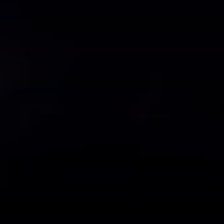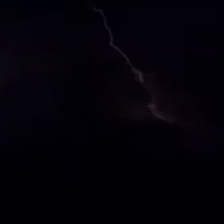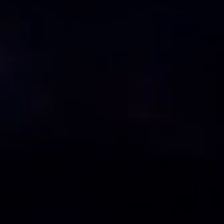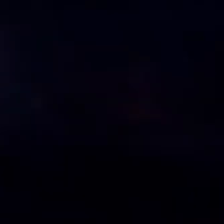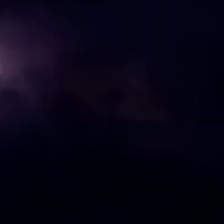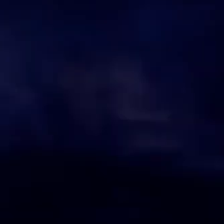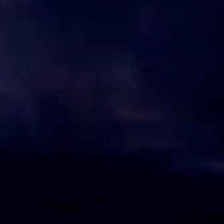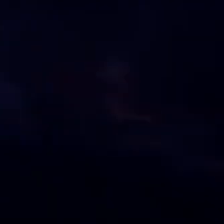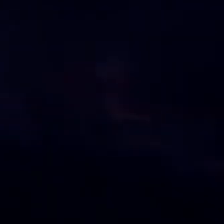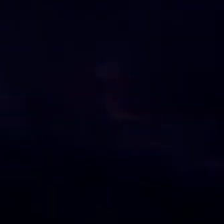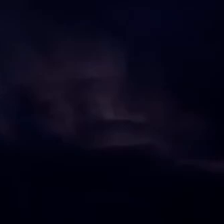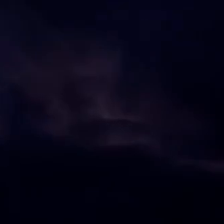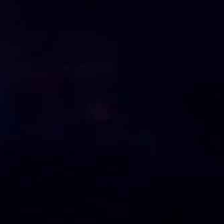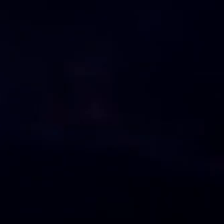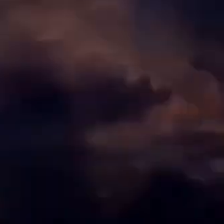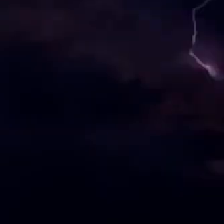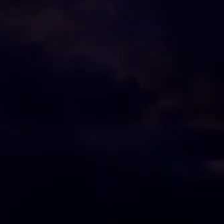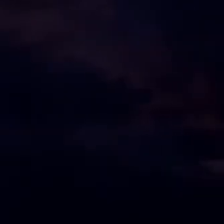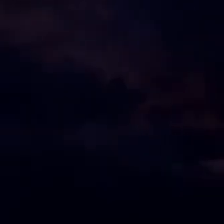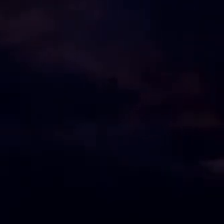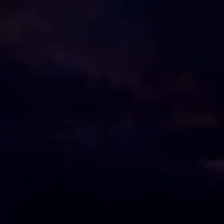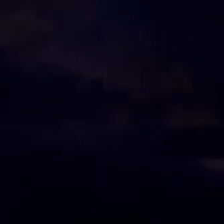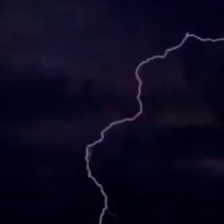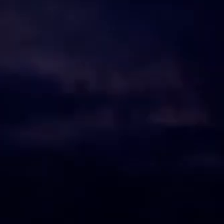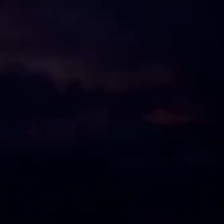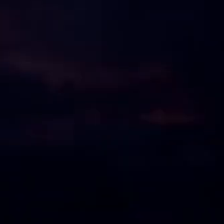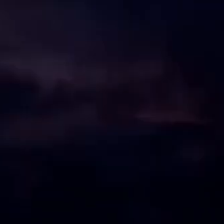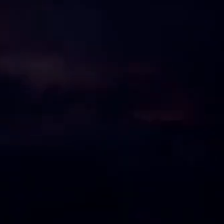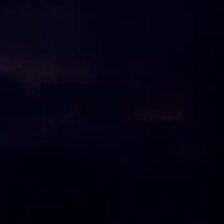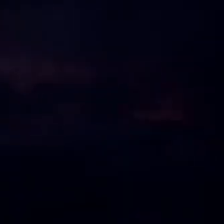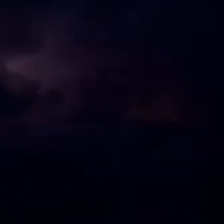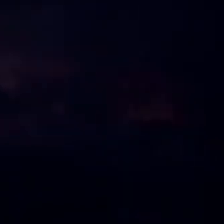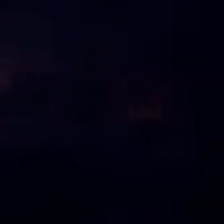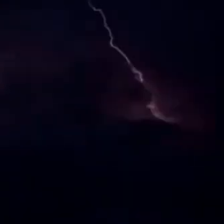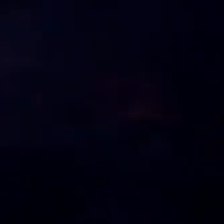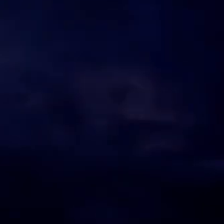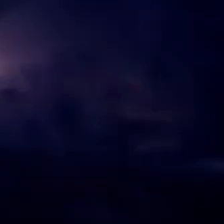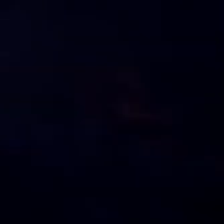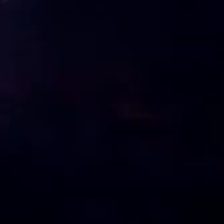වාරණයෙන් තොර අපක්ෂපාති වාර්තාකරණය.